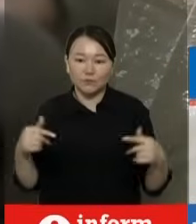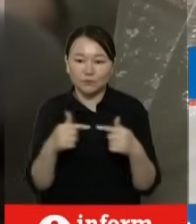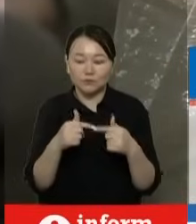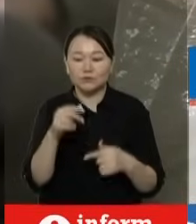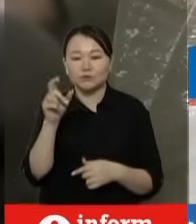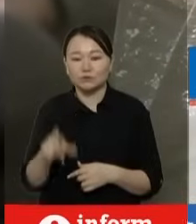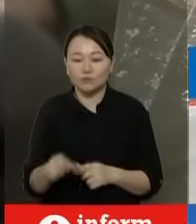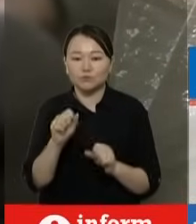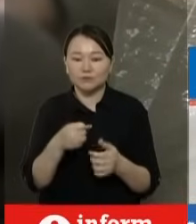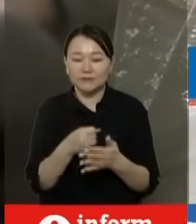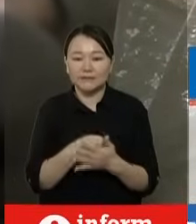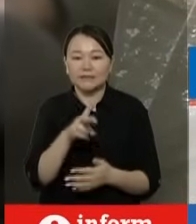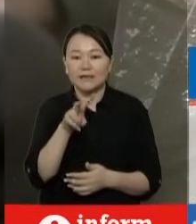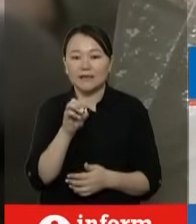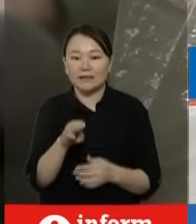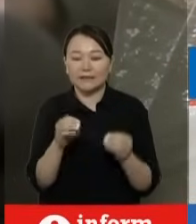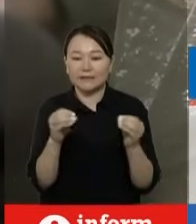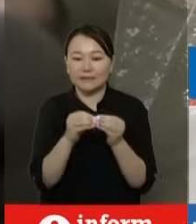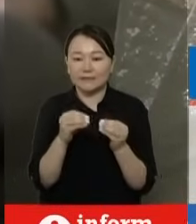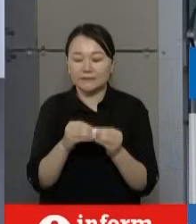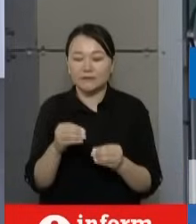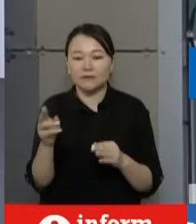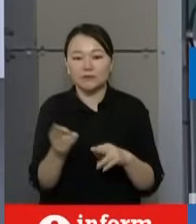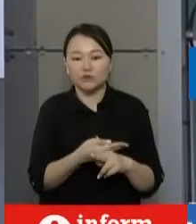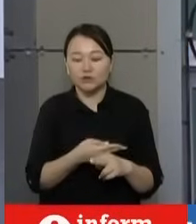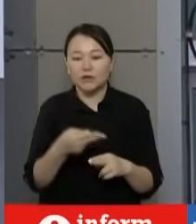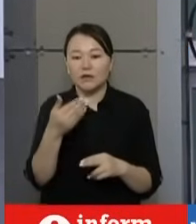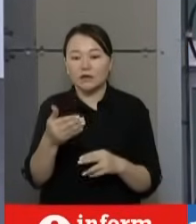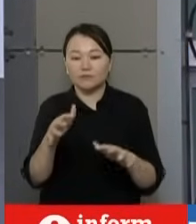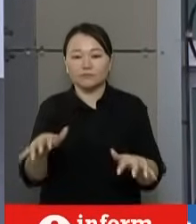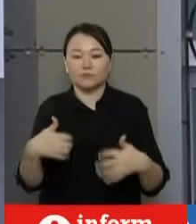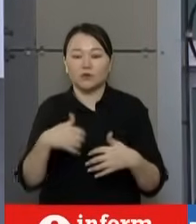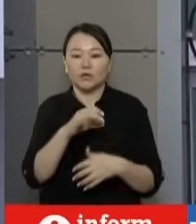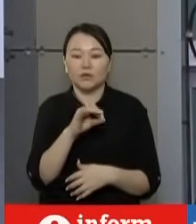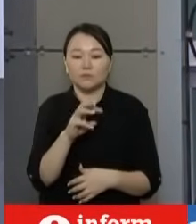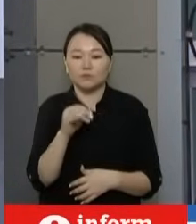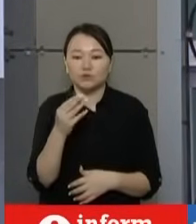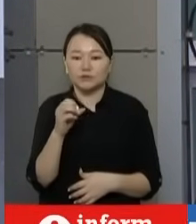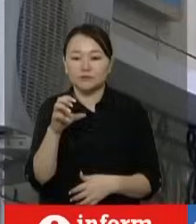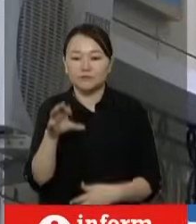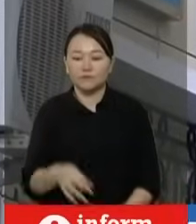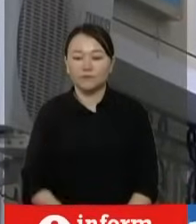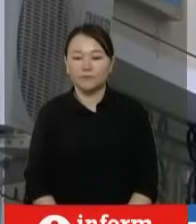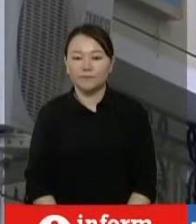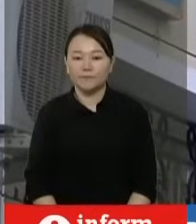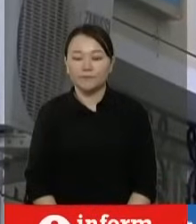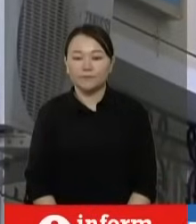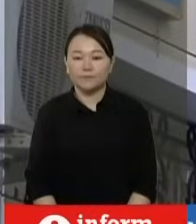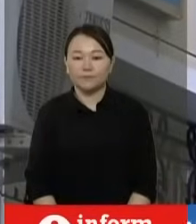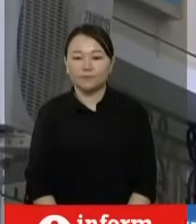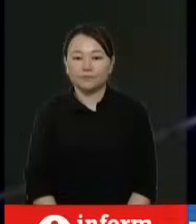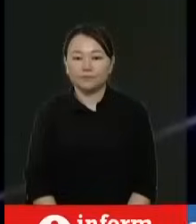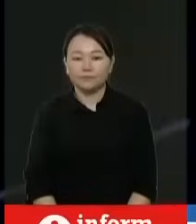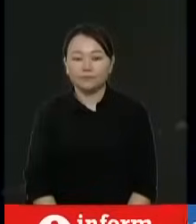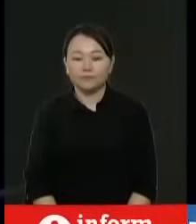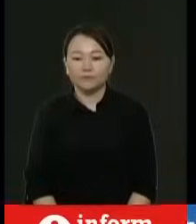подсудимым может грозить до 10 лет тюрьмы с конфискацией имущества. Екатерина Белоусова, Рустам Ибраев, Информбюро, Петропавловск.